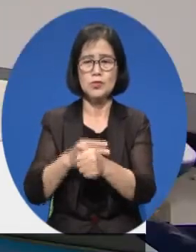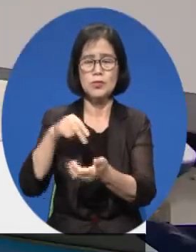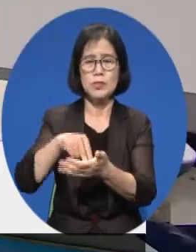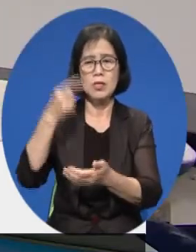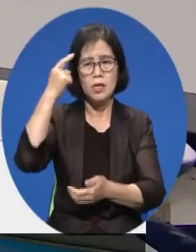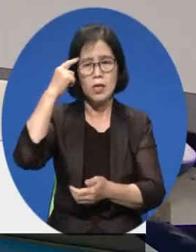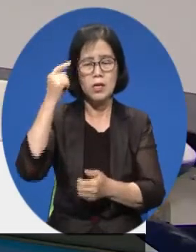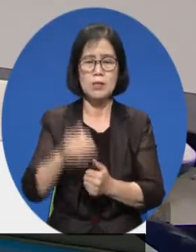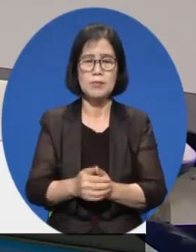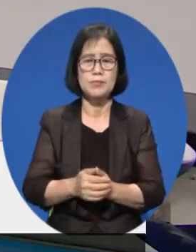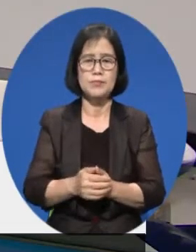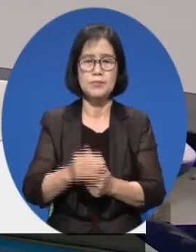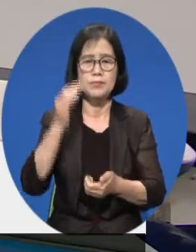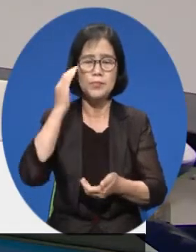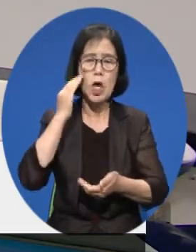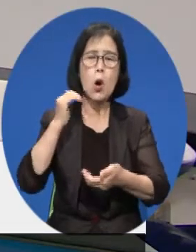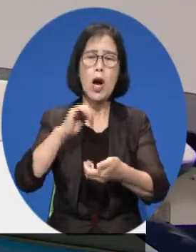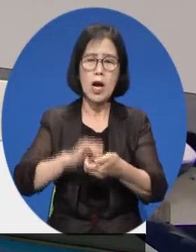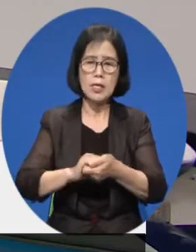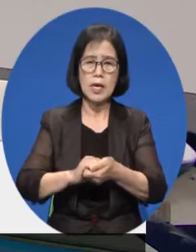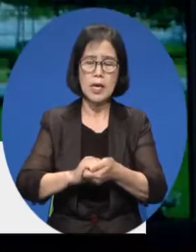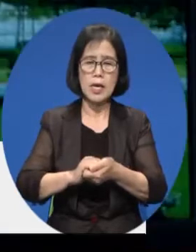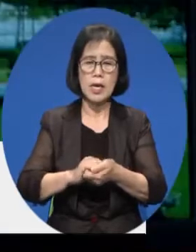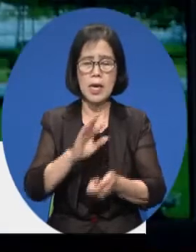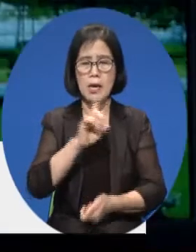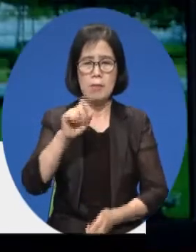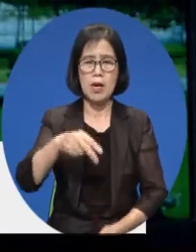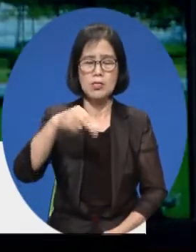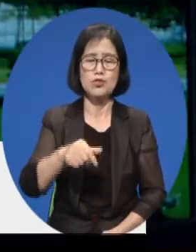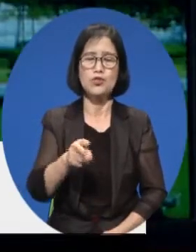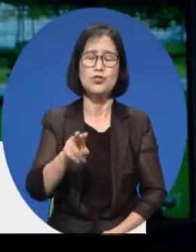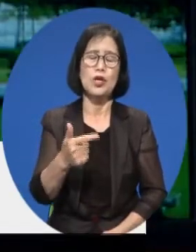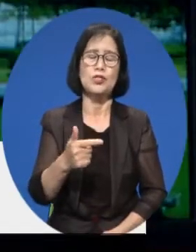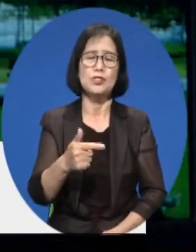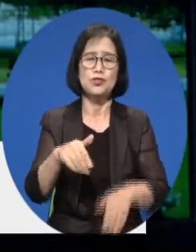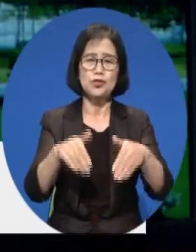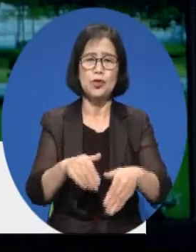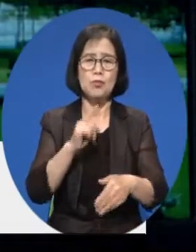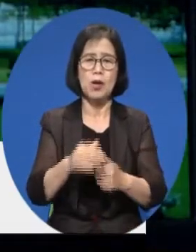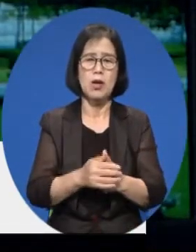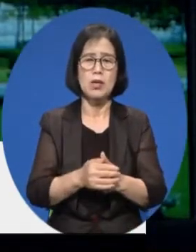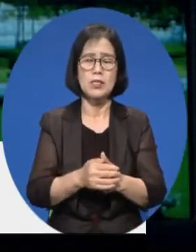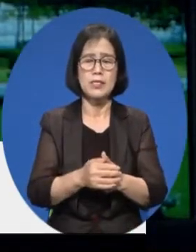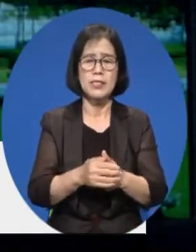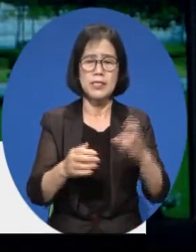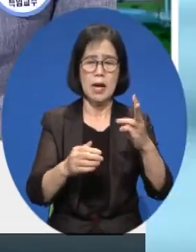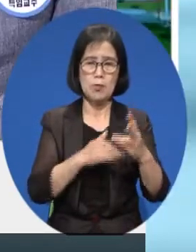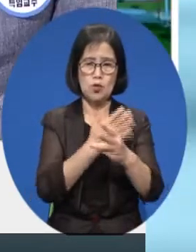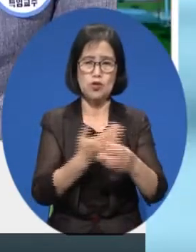청와대 이중 플레이라고 생각을 해요. 네. 청와대 박수현 홍보수석이 뭐라고 그랬냐면 상권 분리